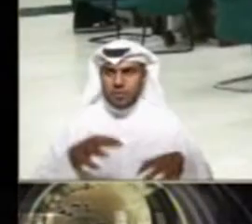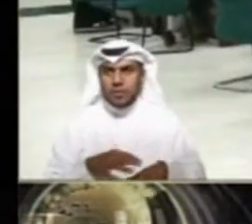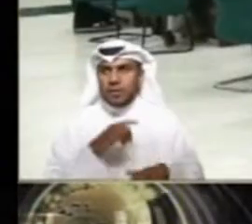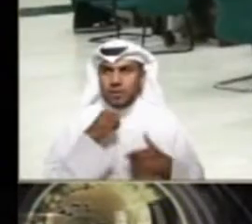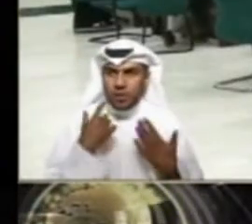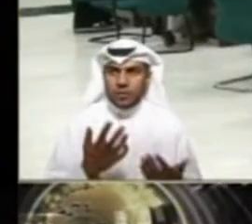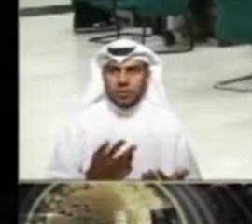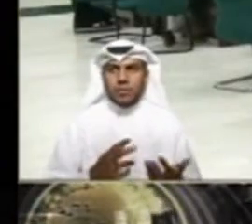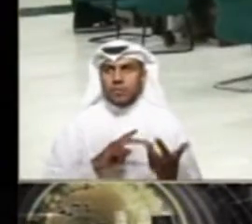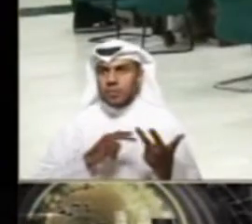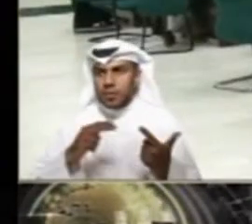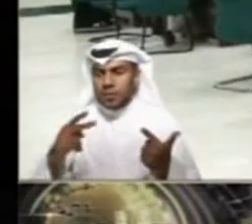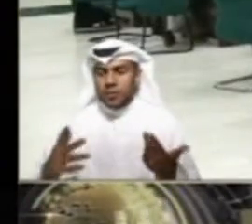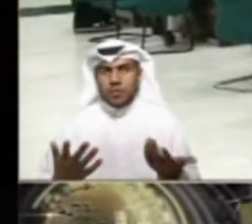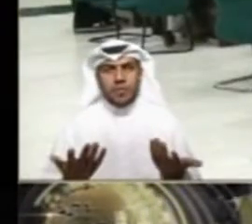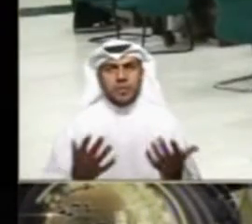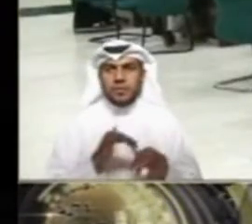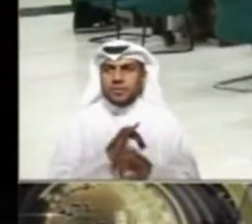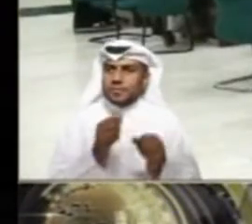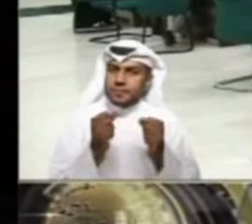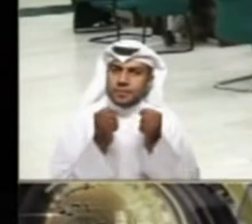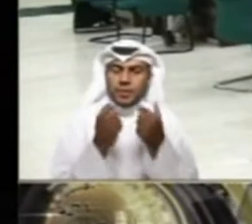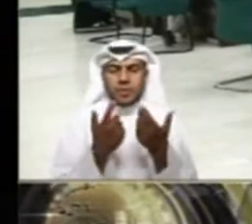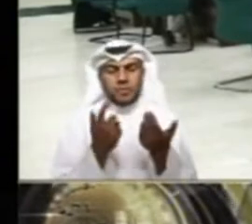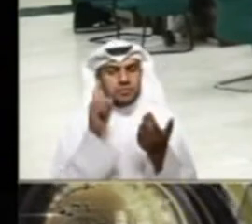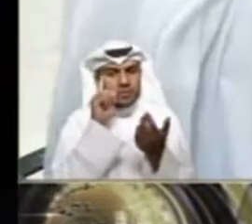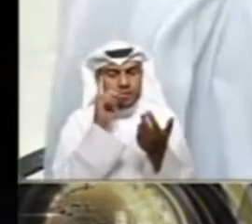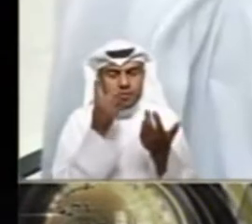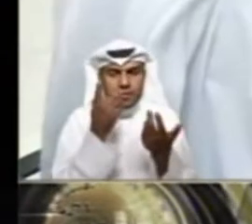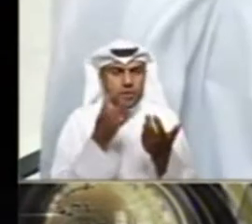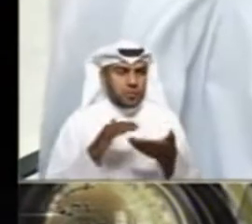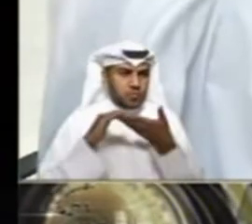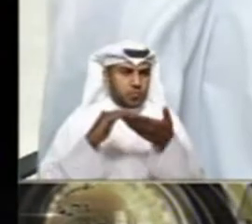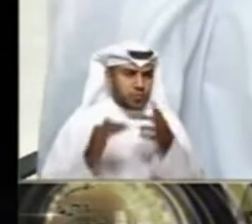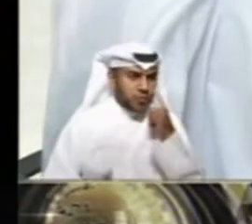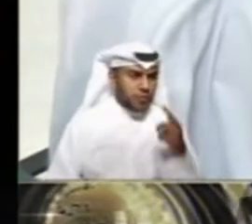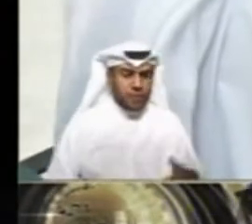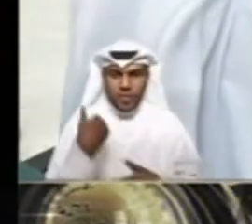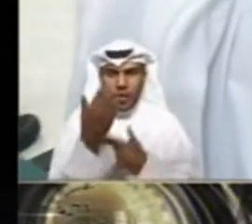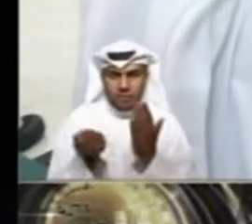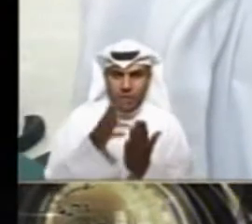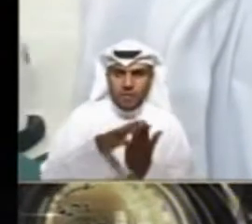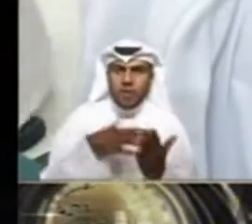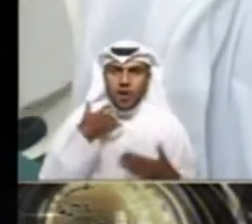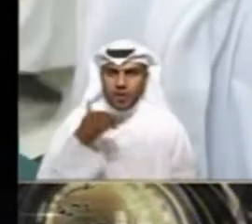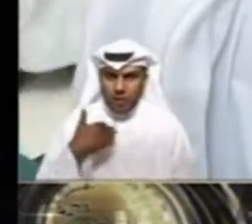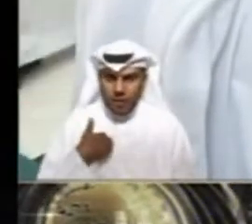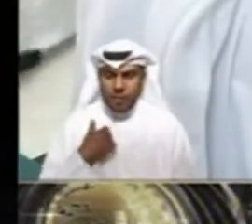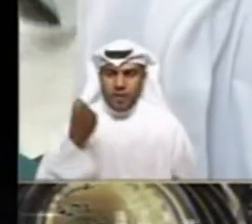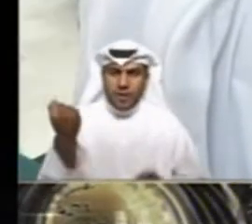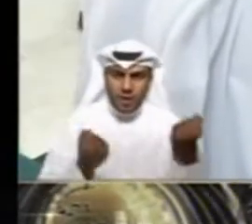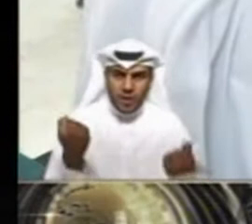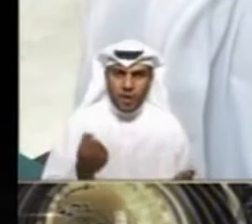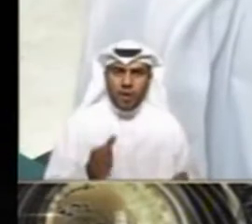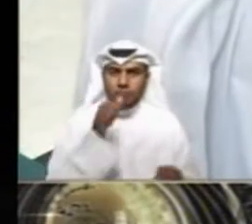الأمطار والسيول وفقا لما تم الإعداد والتجهيز له، وتم استلام طلباتهم مستوفاة